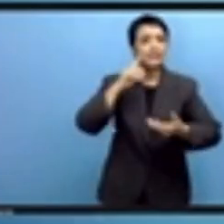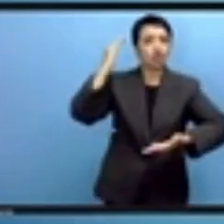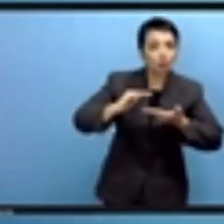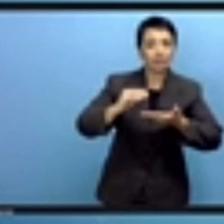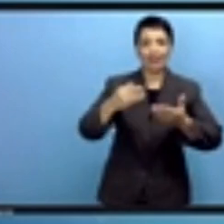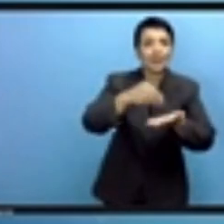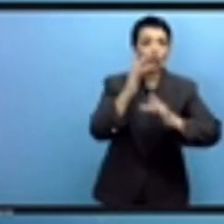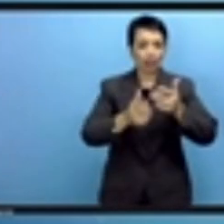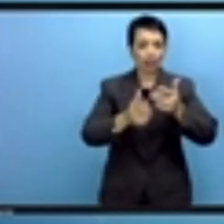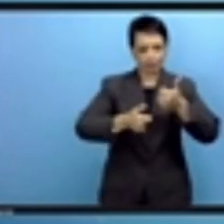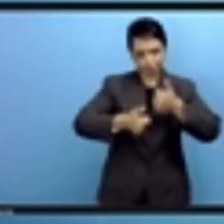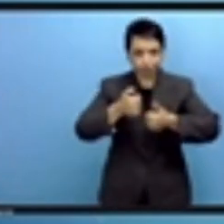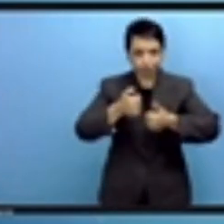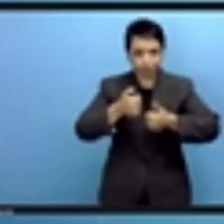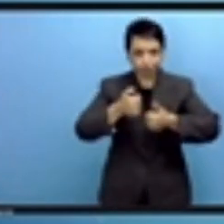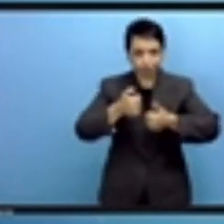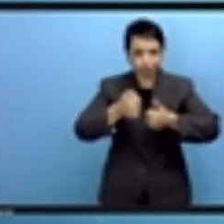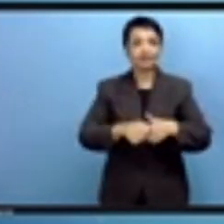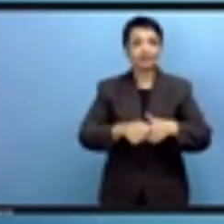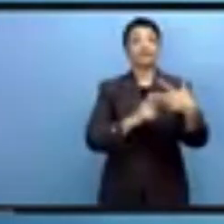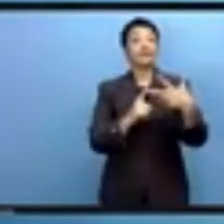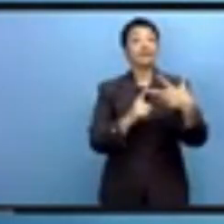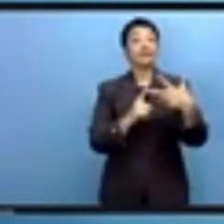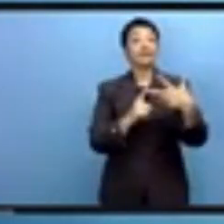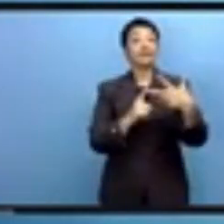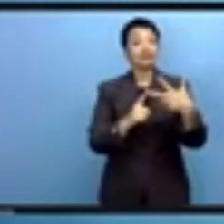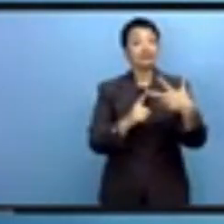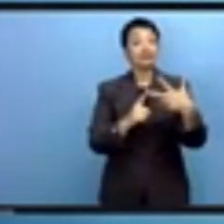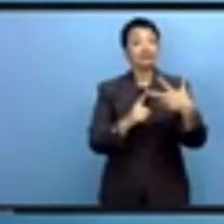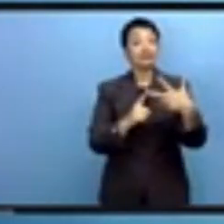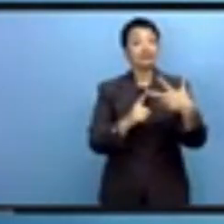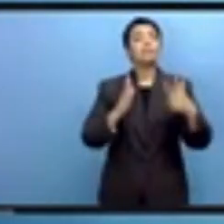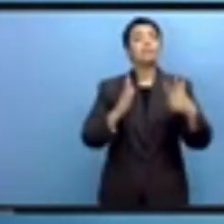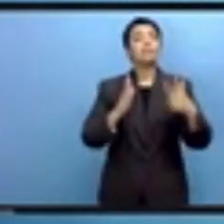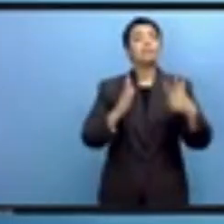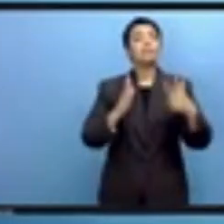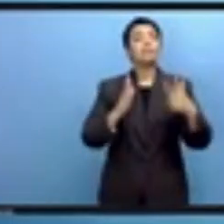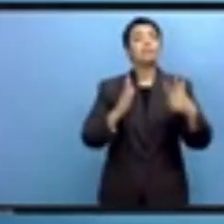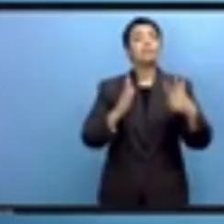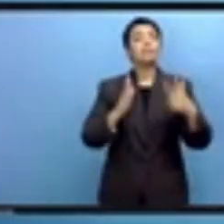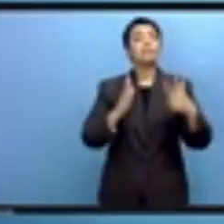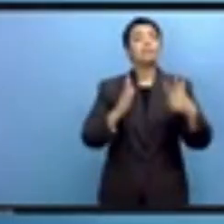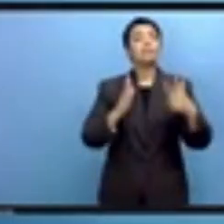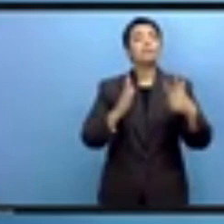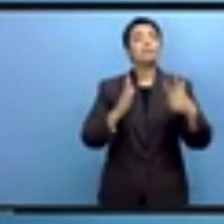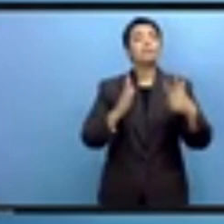并且还包括数字连接和数据的成本问题，